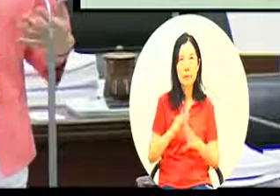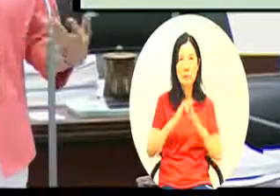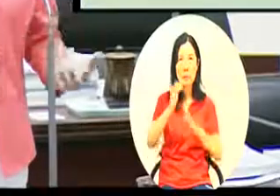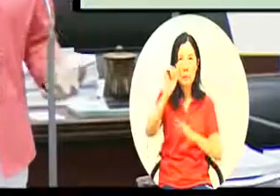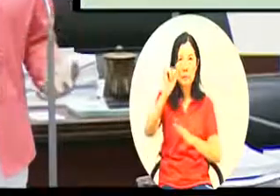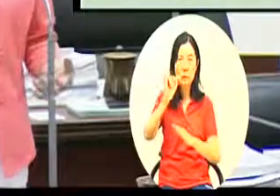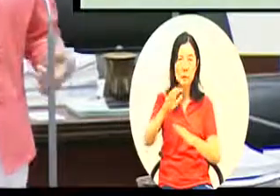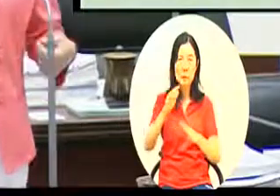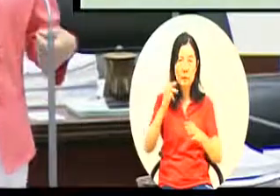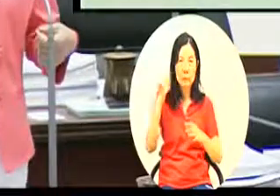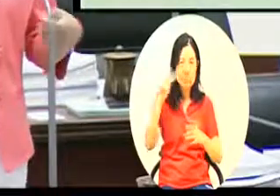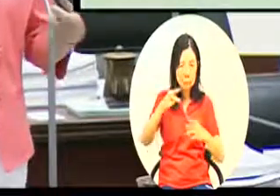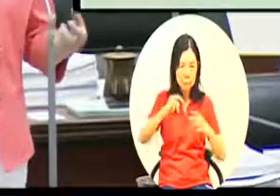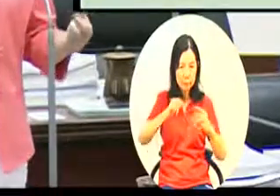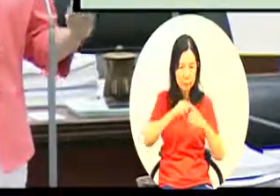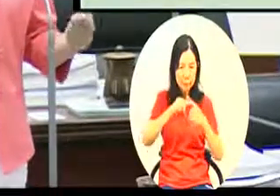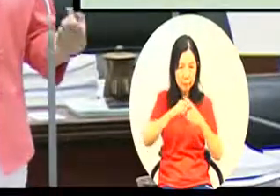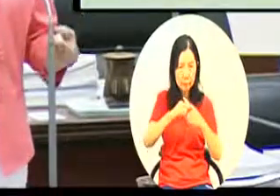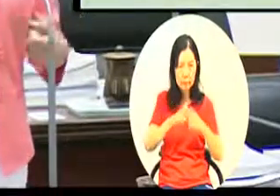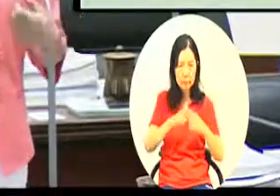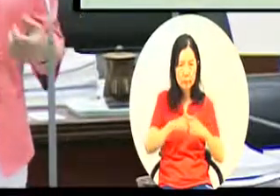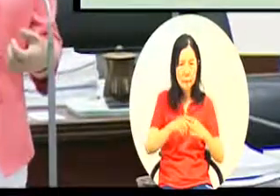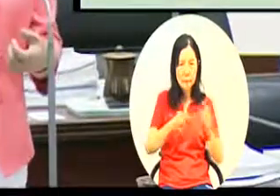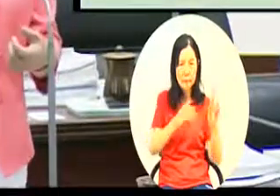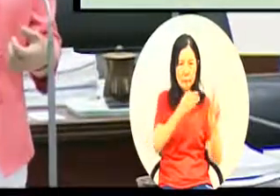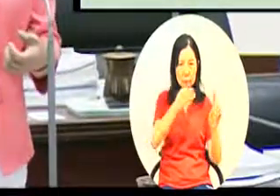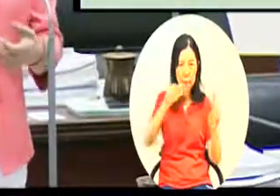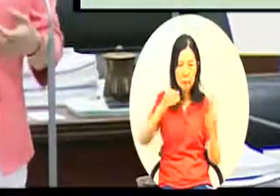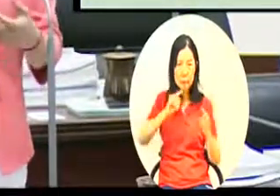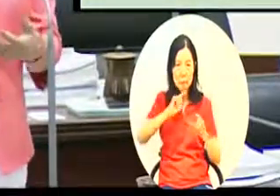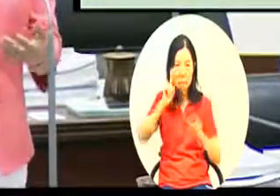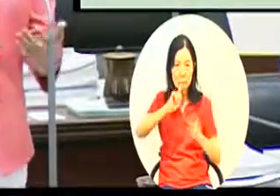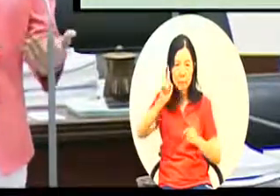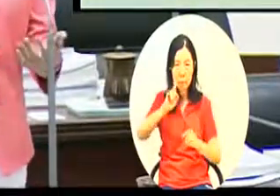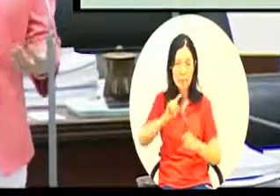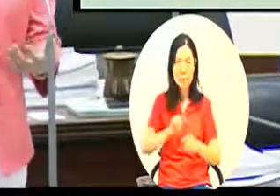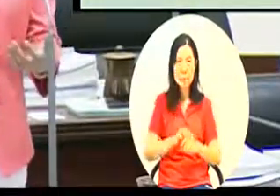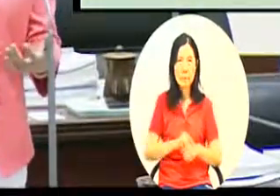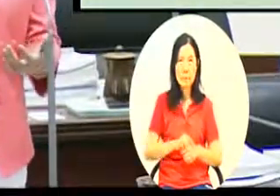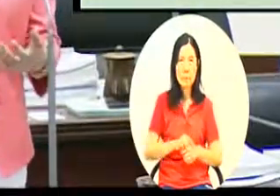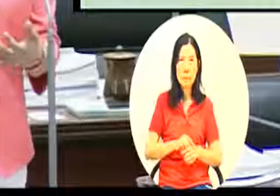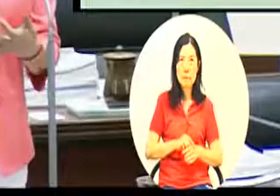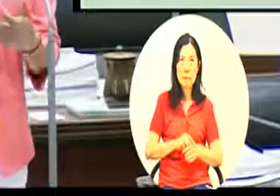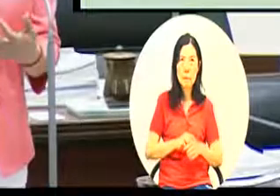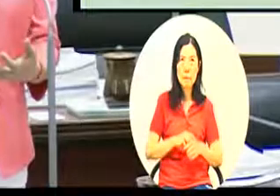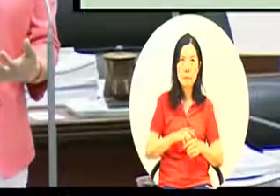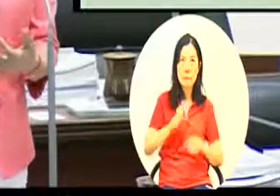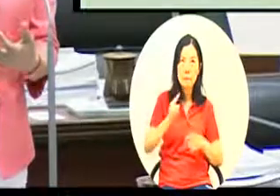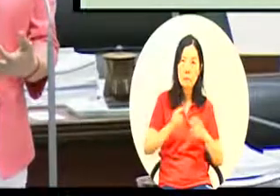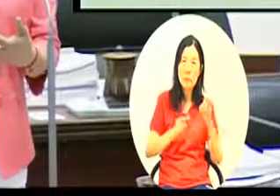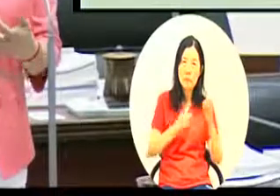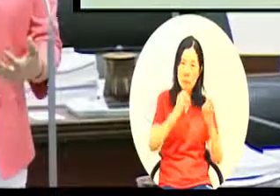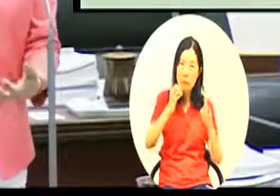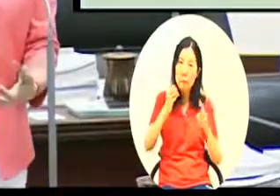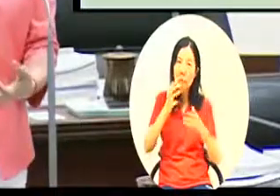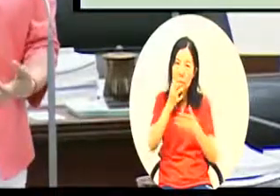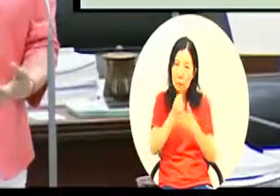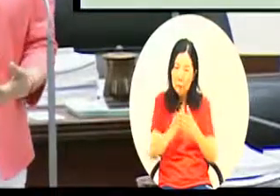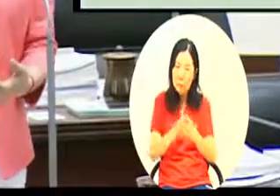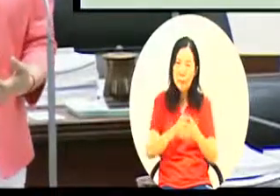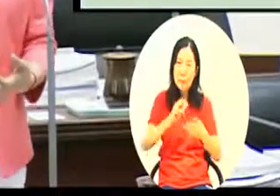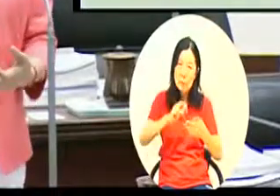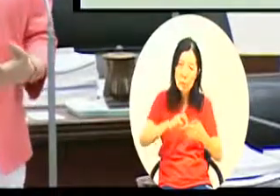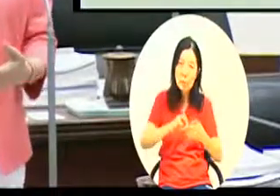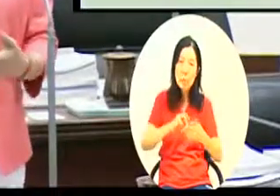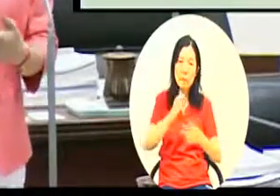我们再来研讨，吼，看咱那1999的投诉电话。像我们卡110，我们也是要留下很一个基本的完整